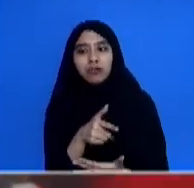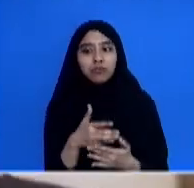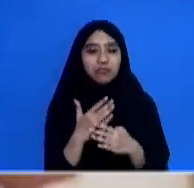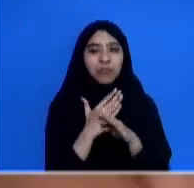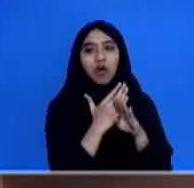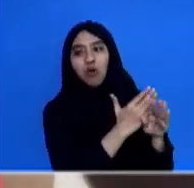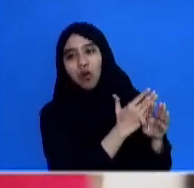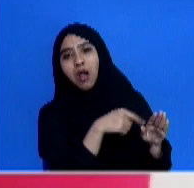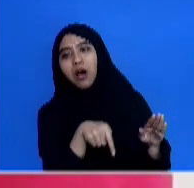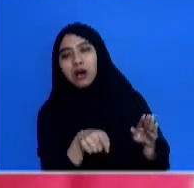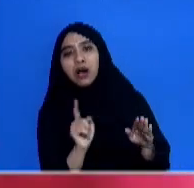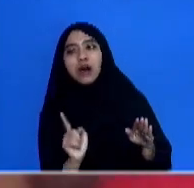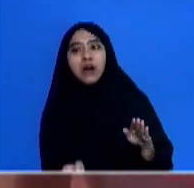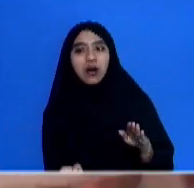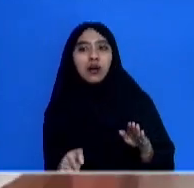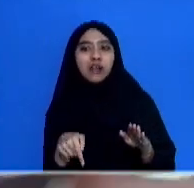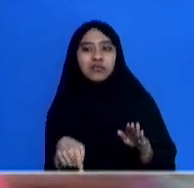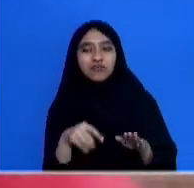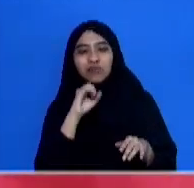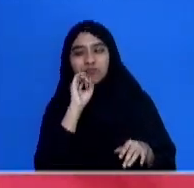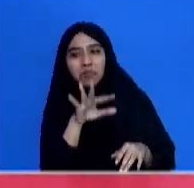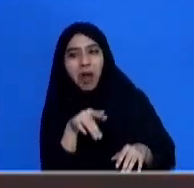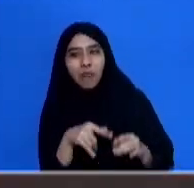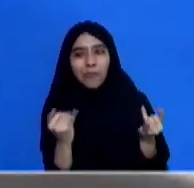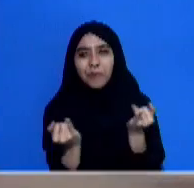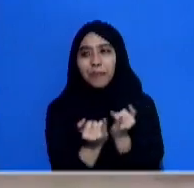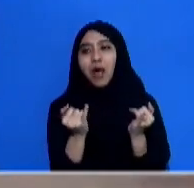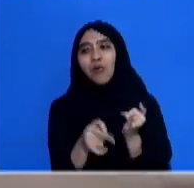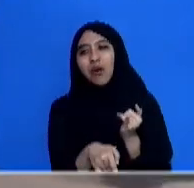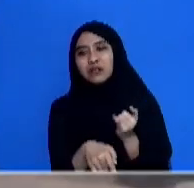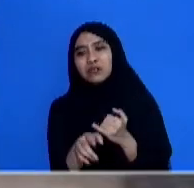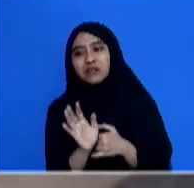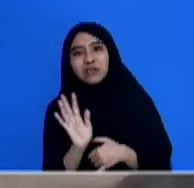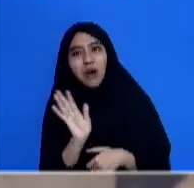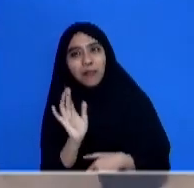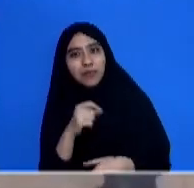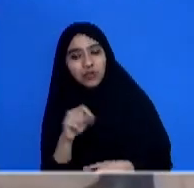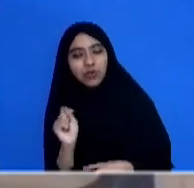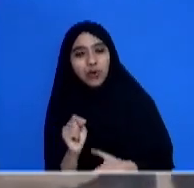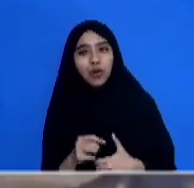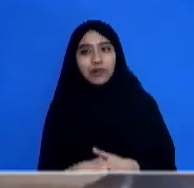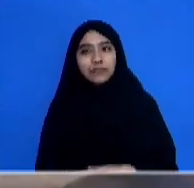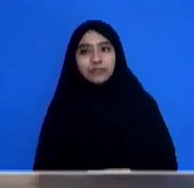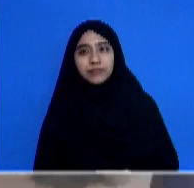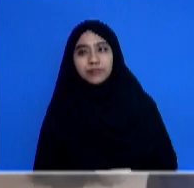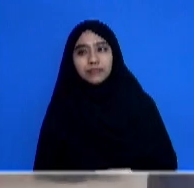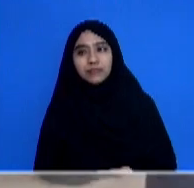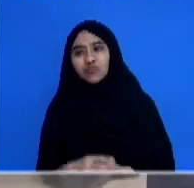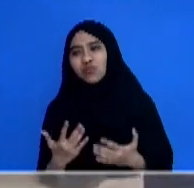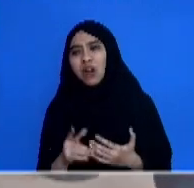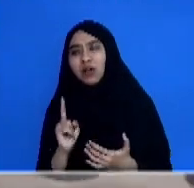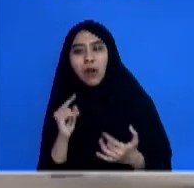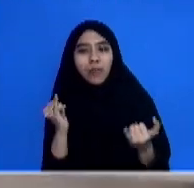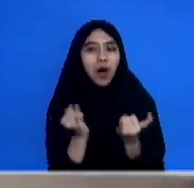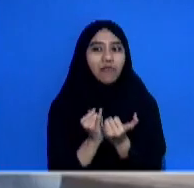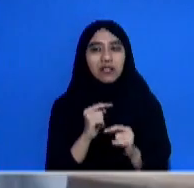eksepsi dalam pokok perkara yang menyatakan perlawanan adalah perlawanan tidak benar. Meski mendapatkan perlawanan, proses eksekusi